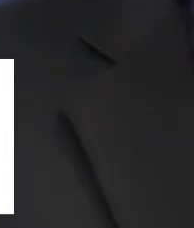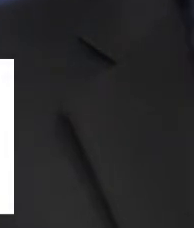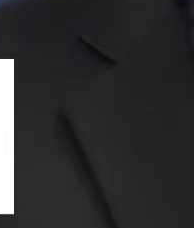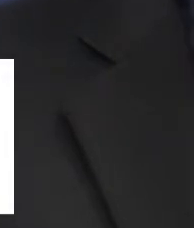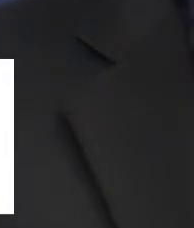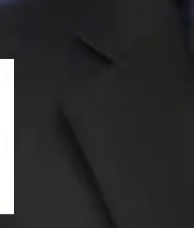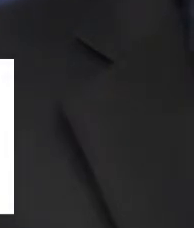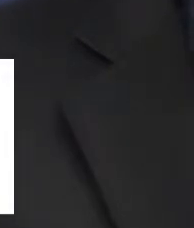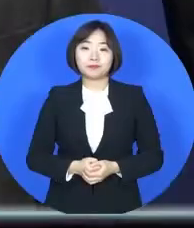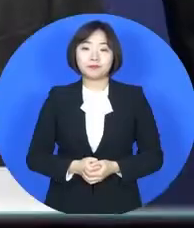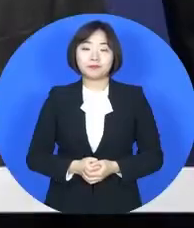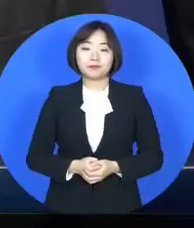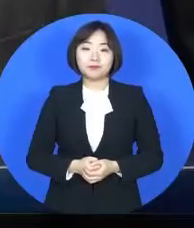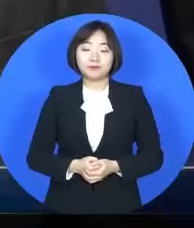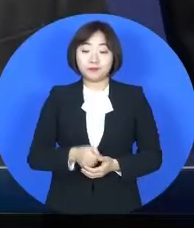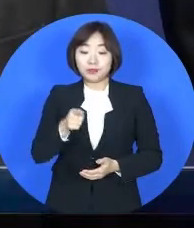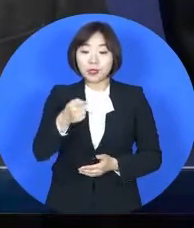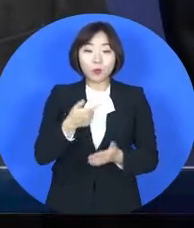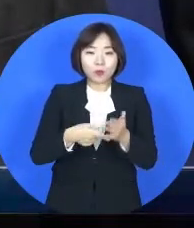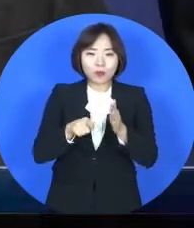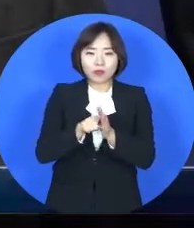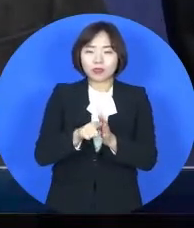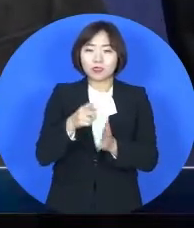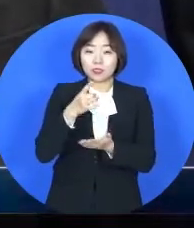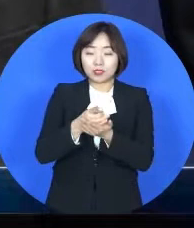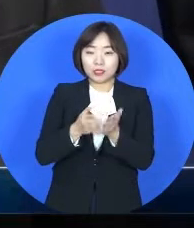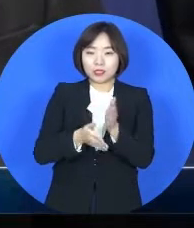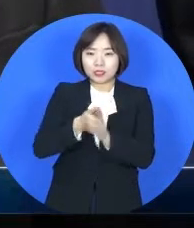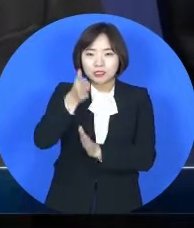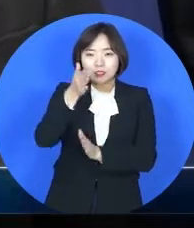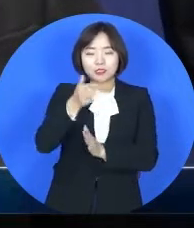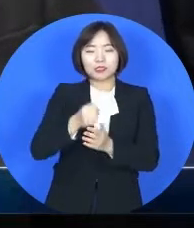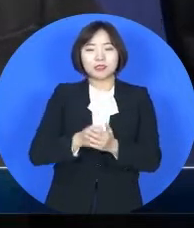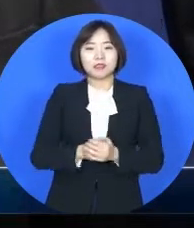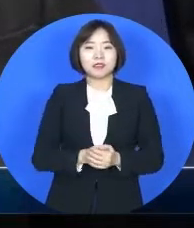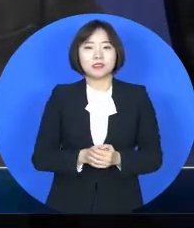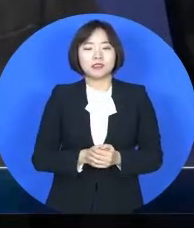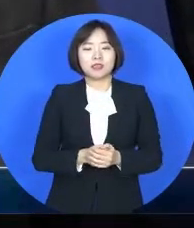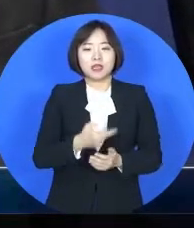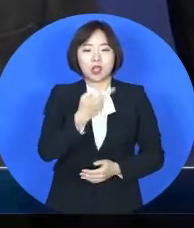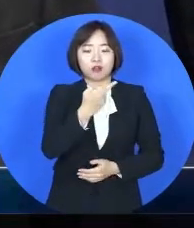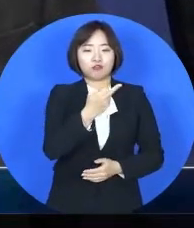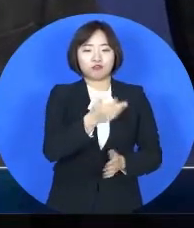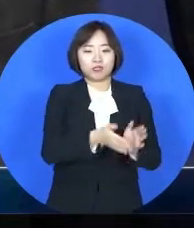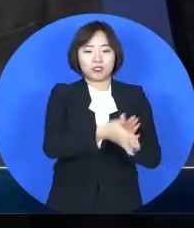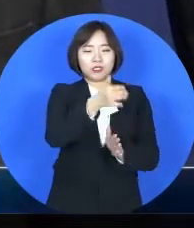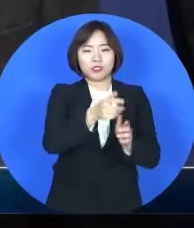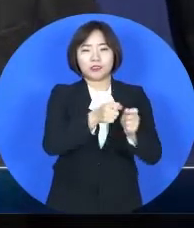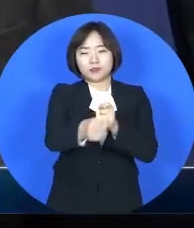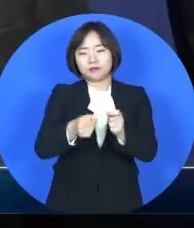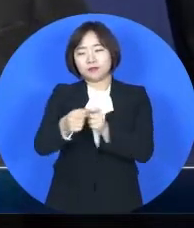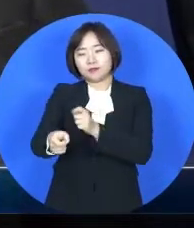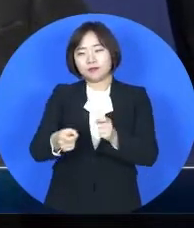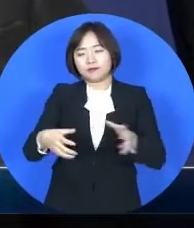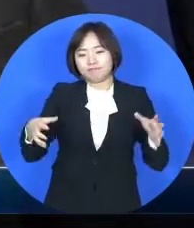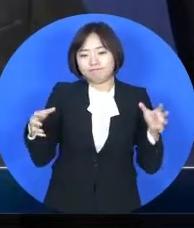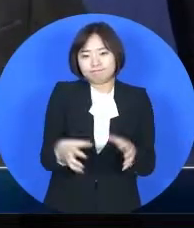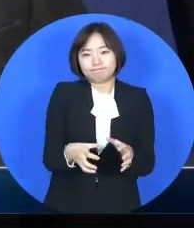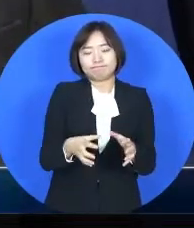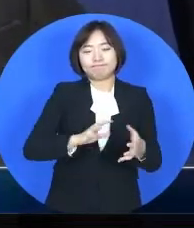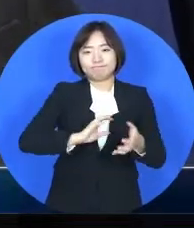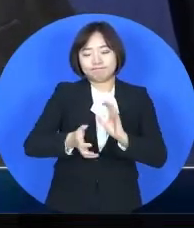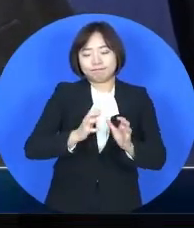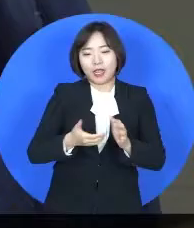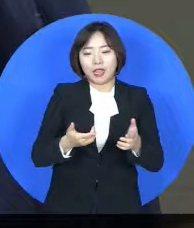확보하게 되었습니다. 예타 면제 반영을 위해 천안시는 그동안 중부권 동서횡단철도 12개 시군협력체